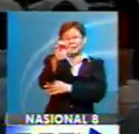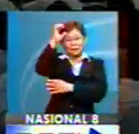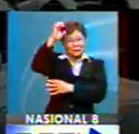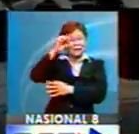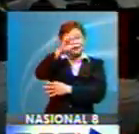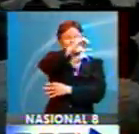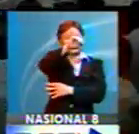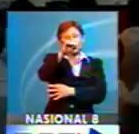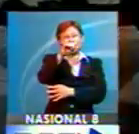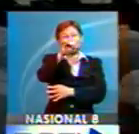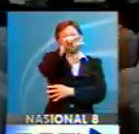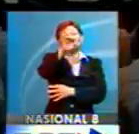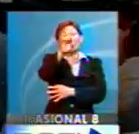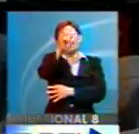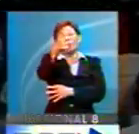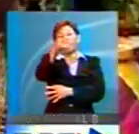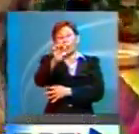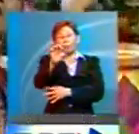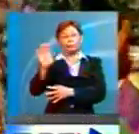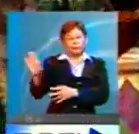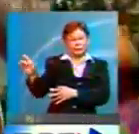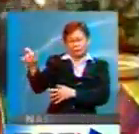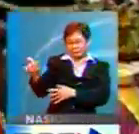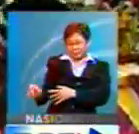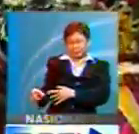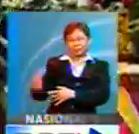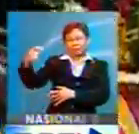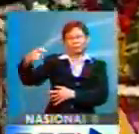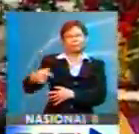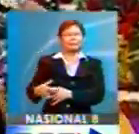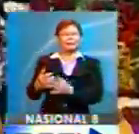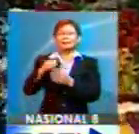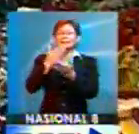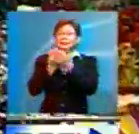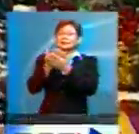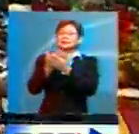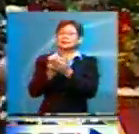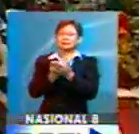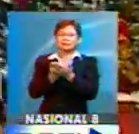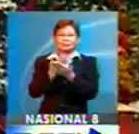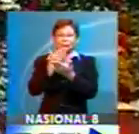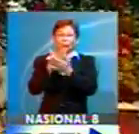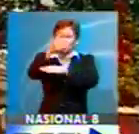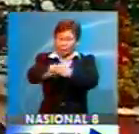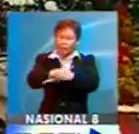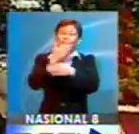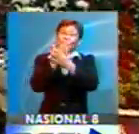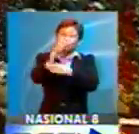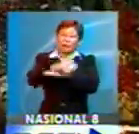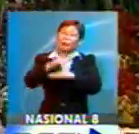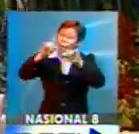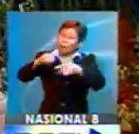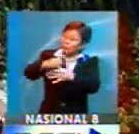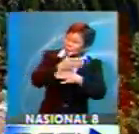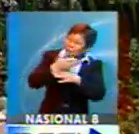George Taitim Tulas. Baik, selamat malam Cik George. Selamat malam. Baik, apa yang boleh anda